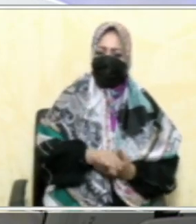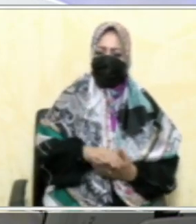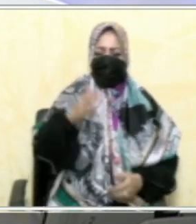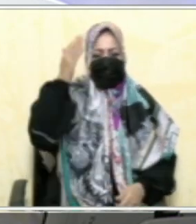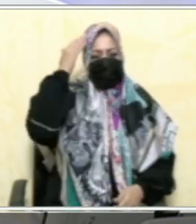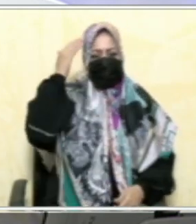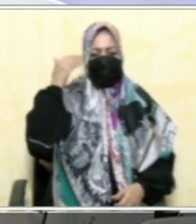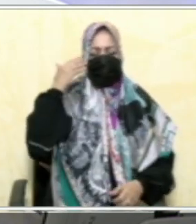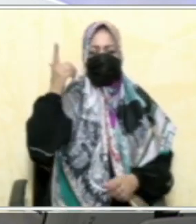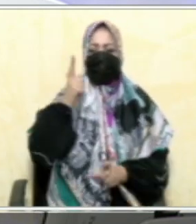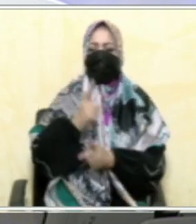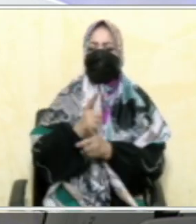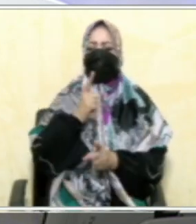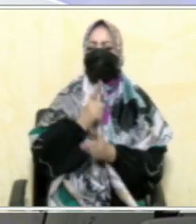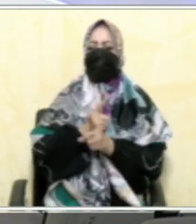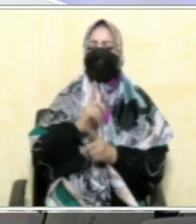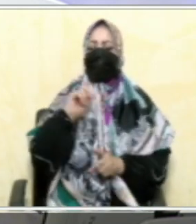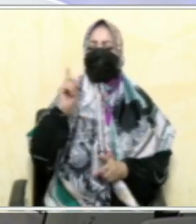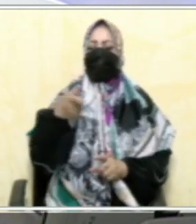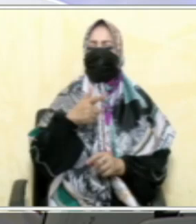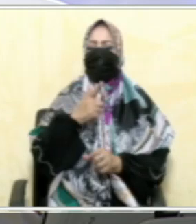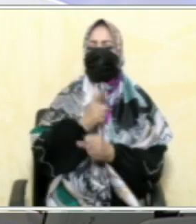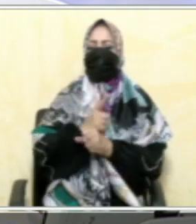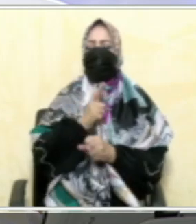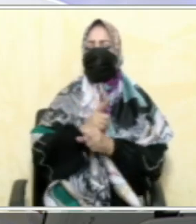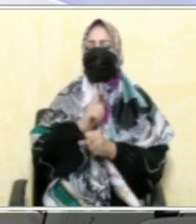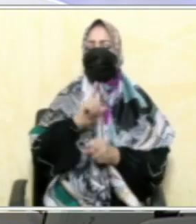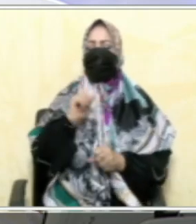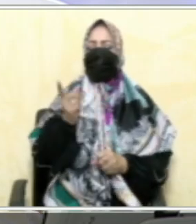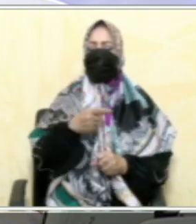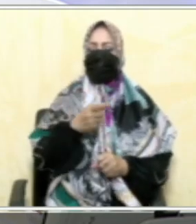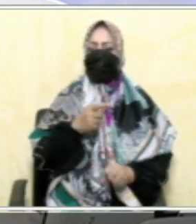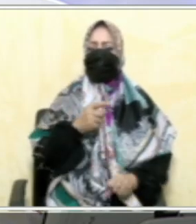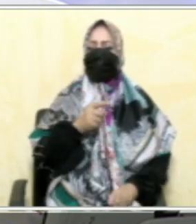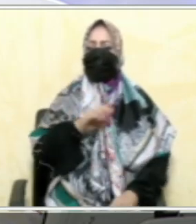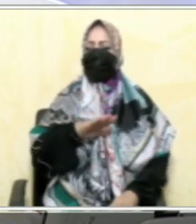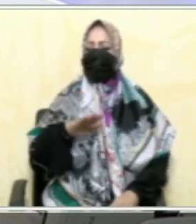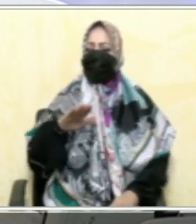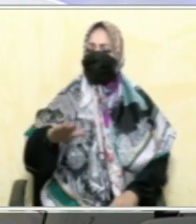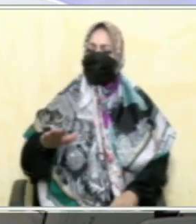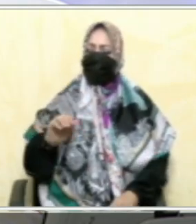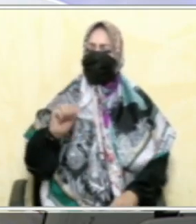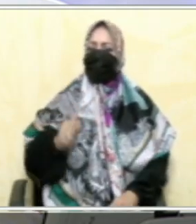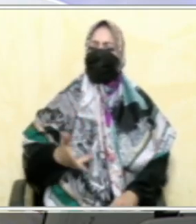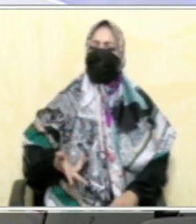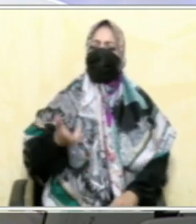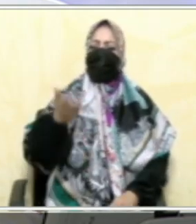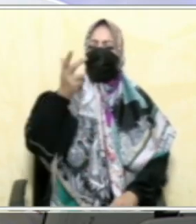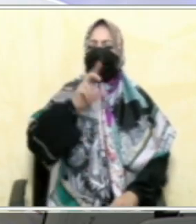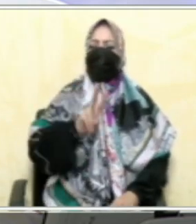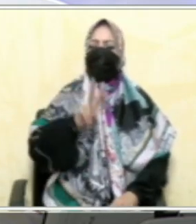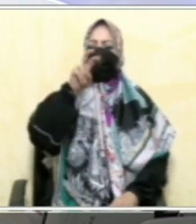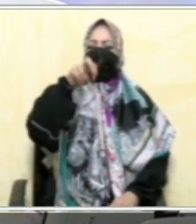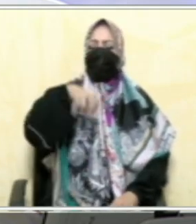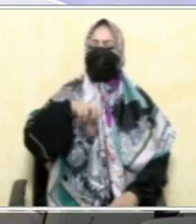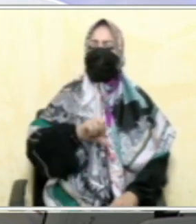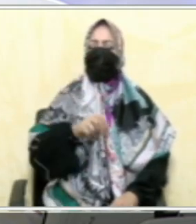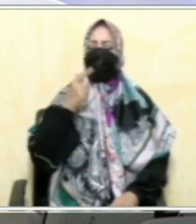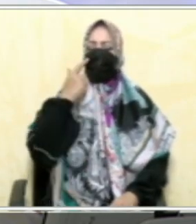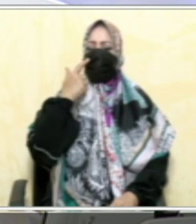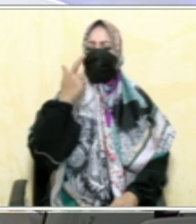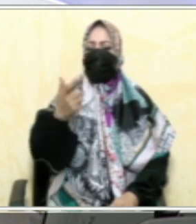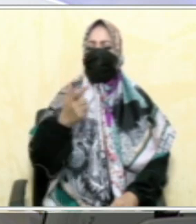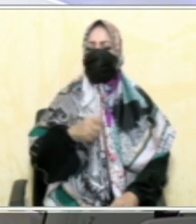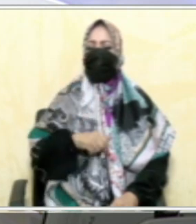ما بعدها، وأنا هنا أركز على المرحلة الابتدائية التي هي الأساس عند